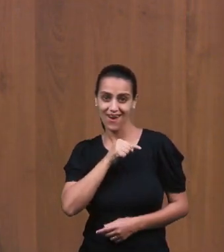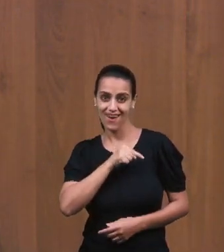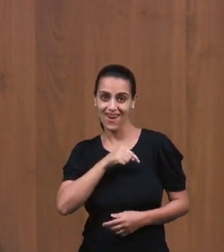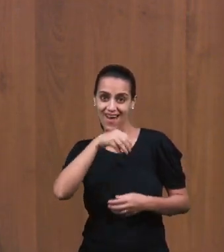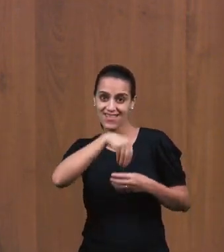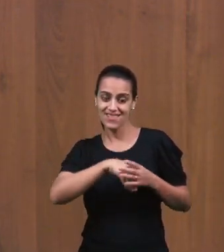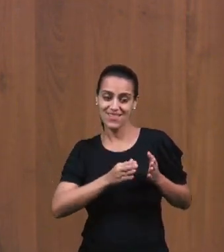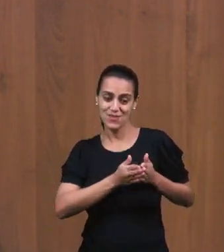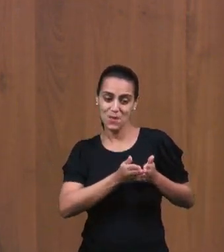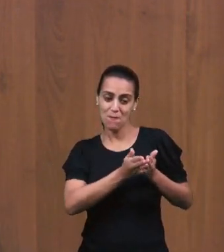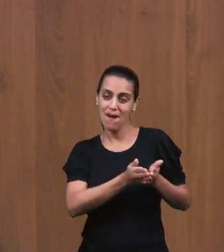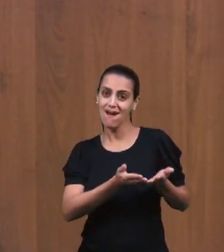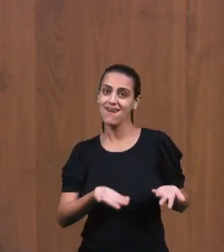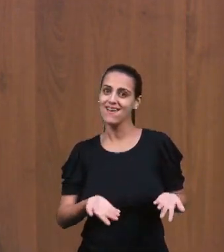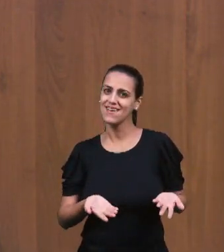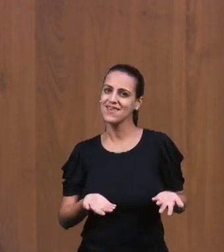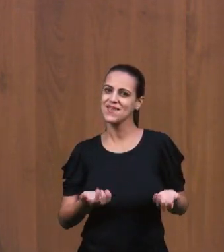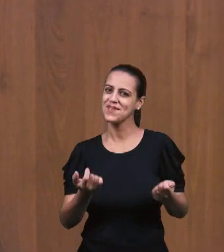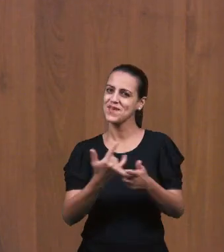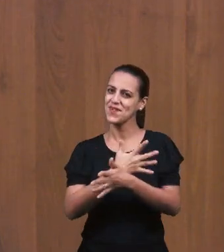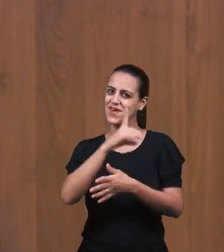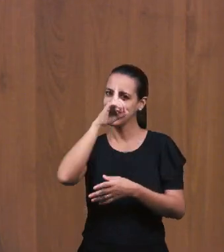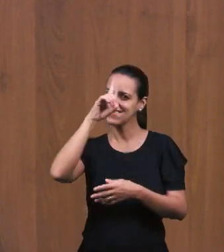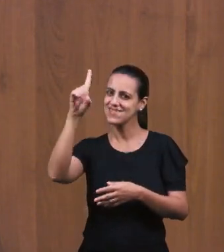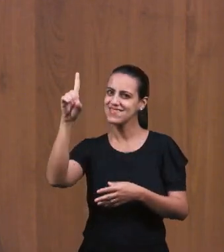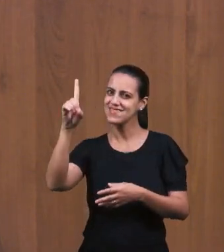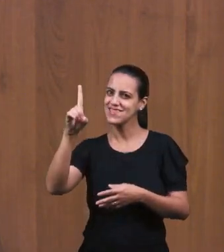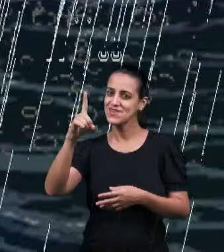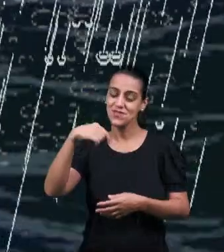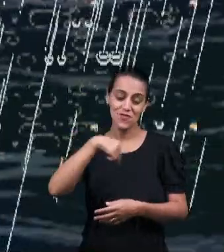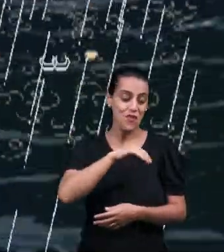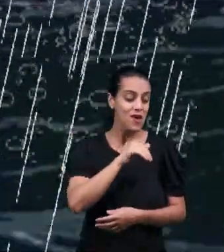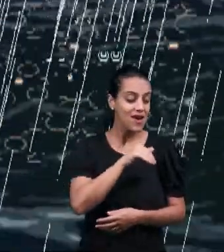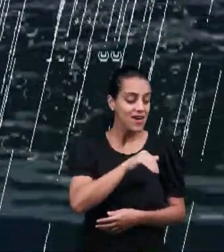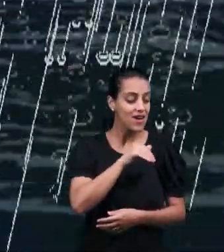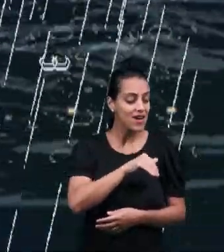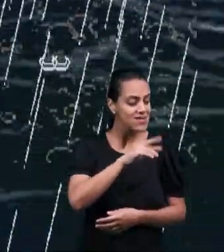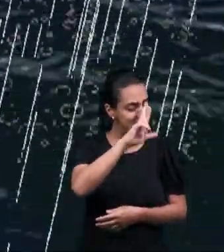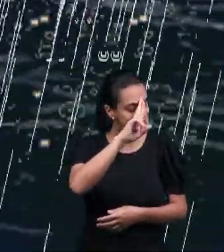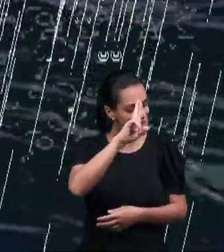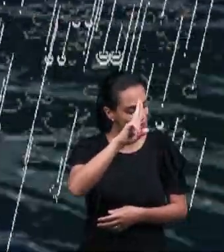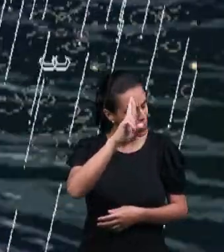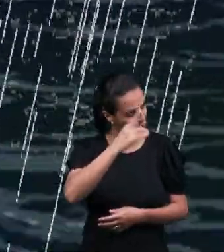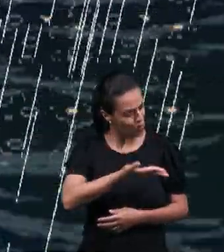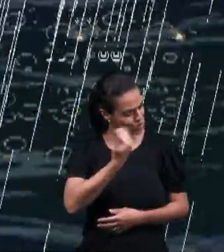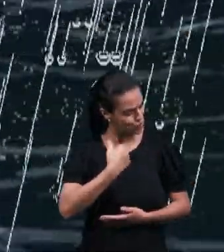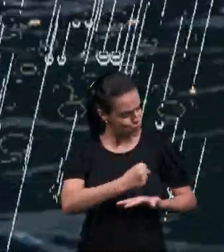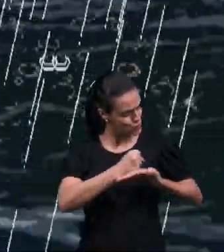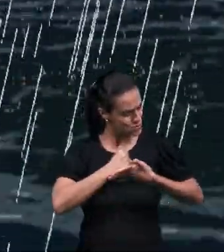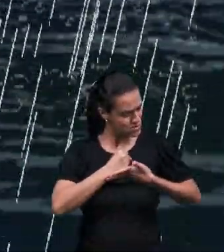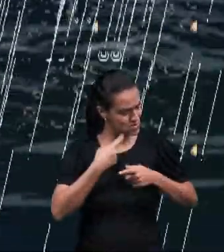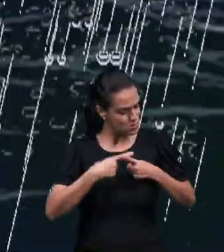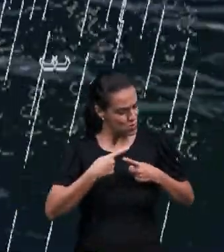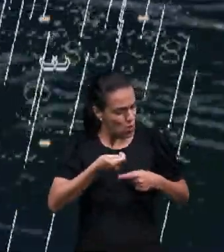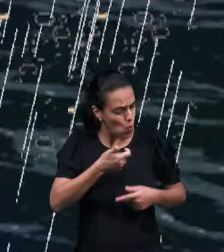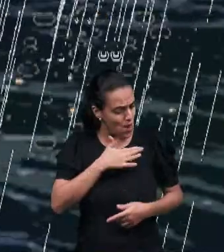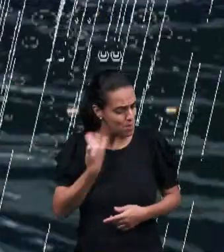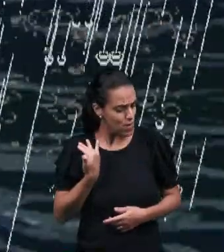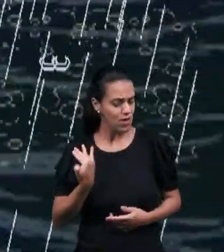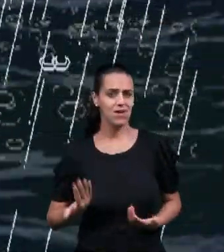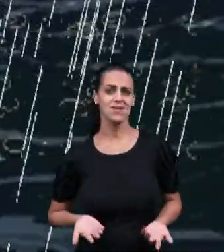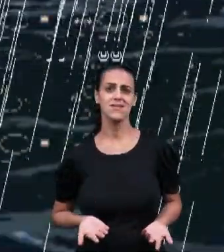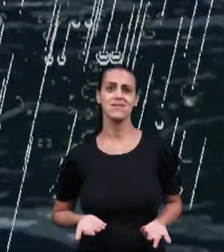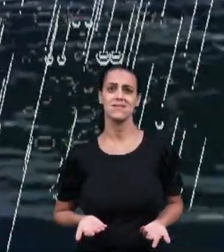avec eux. Gloire à Dieu. Et sont courus vers eux et ont dit, Seigneur, sauve-nous, car nous